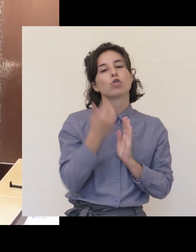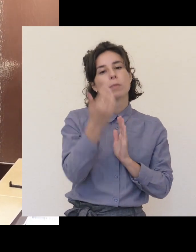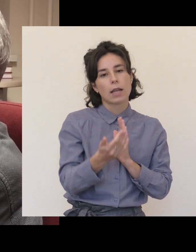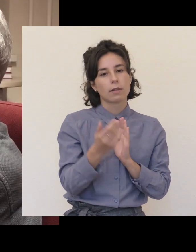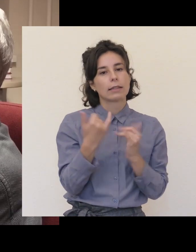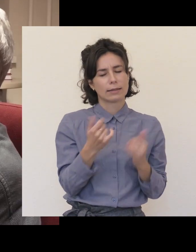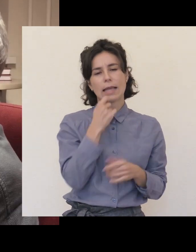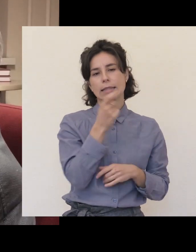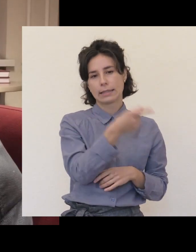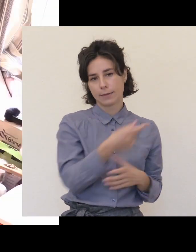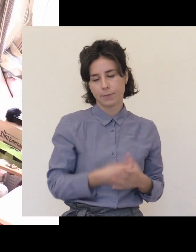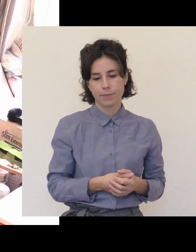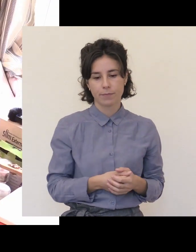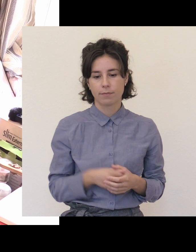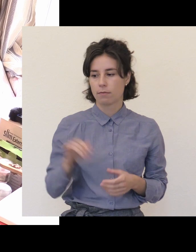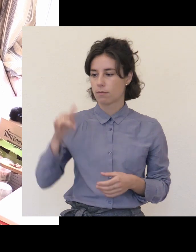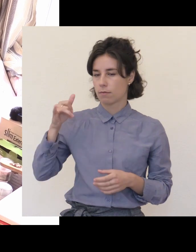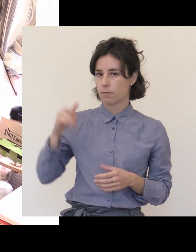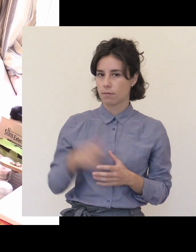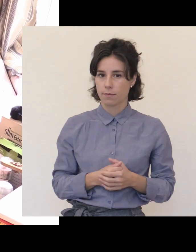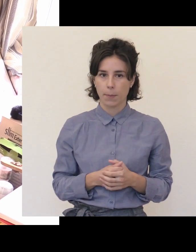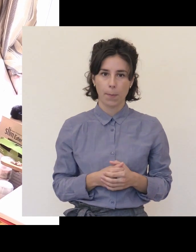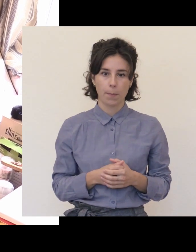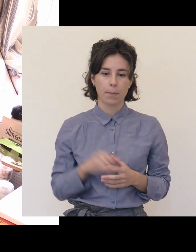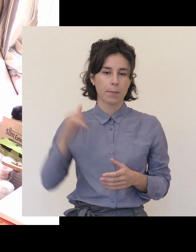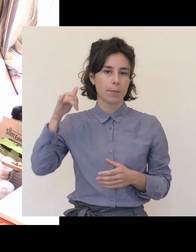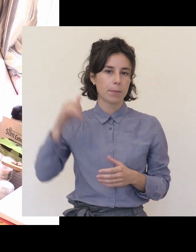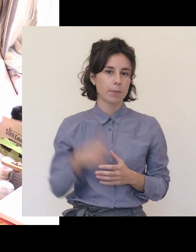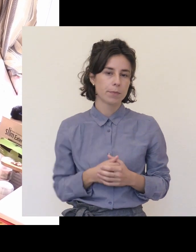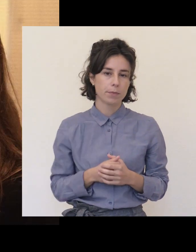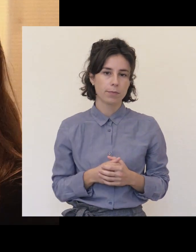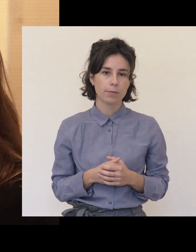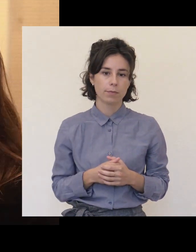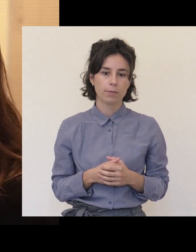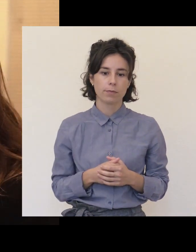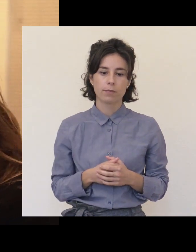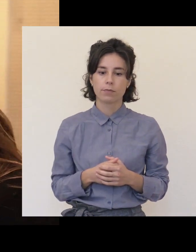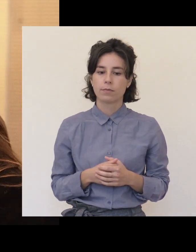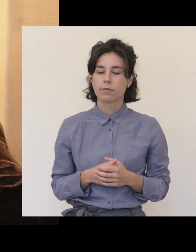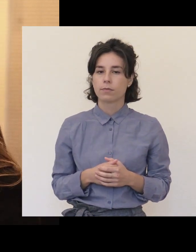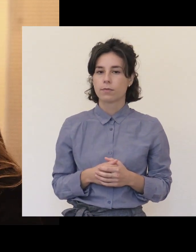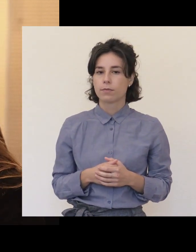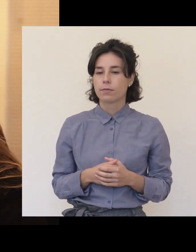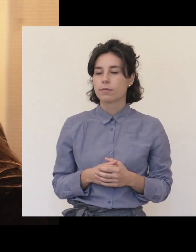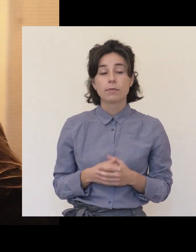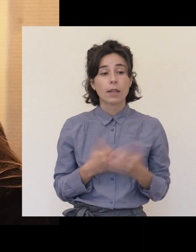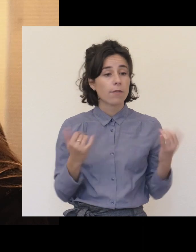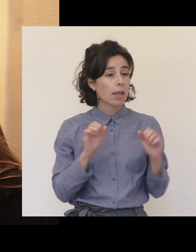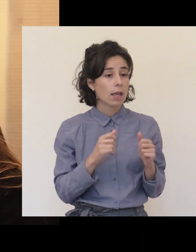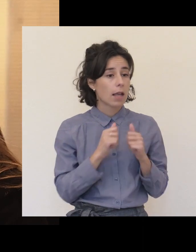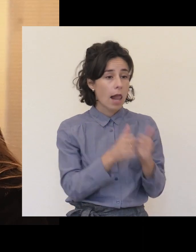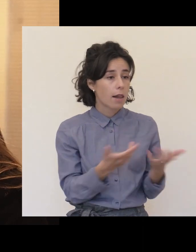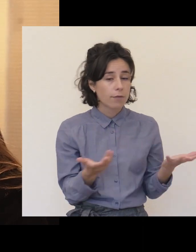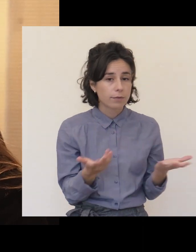ist gerade zu Tisch. Der Beamte legt den Hörer auf. Die Frau telefoniert noch einmal. Eine Beamtin geht ans Telefon. Was kann ich für Sie tun